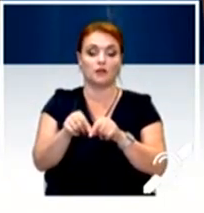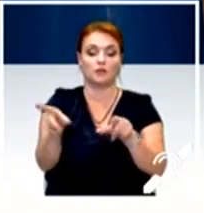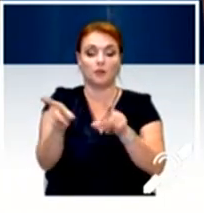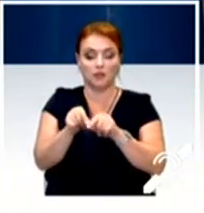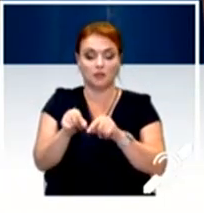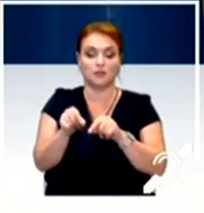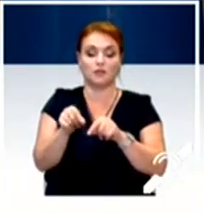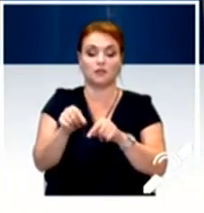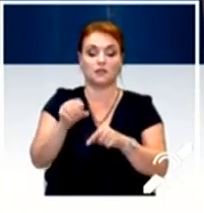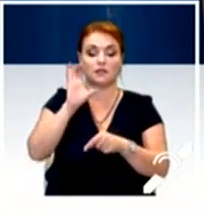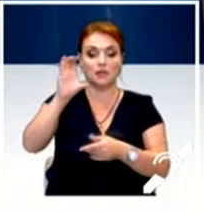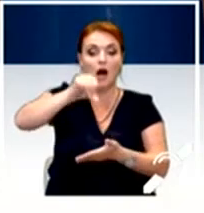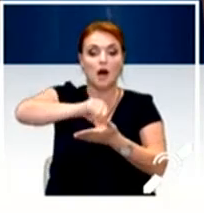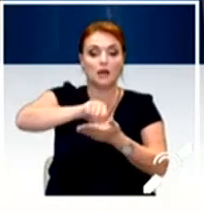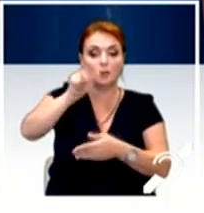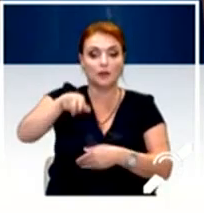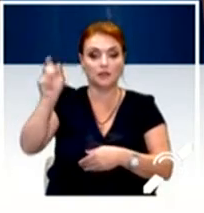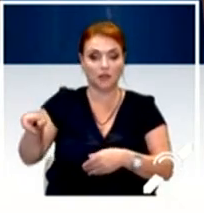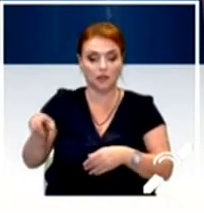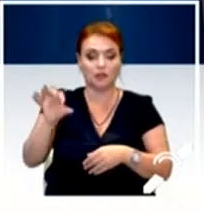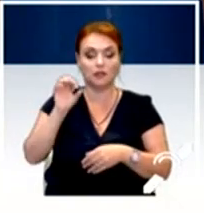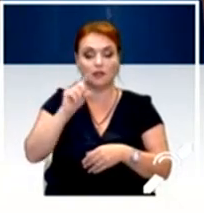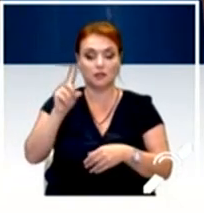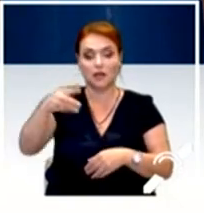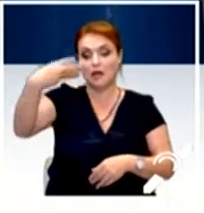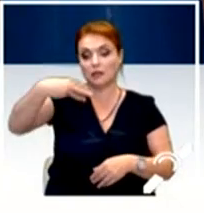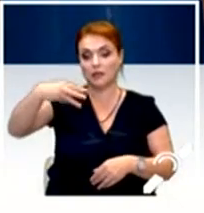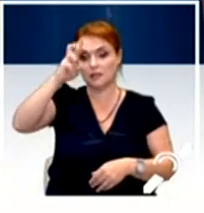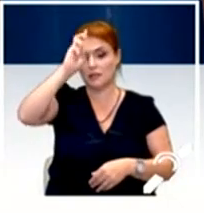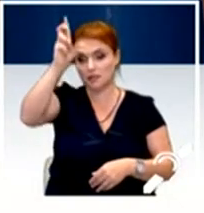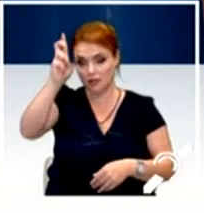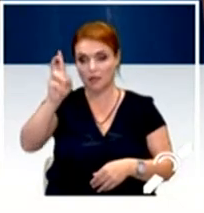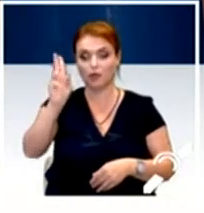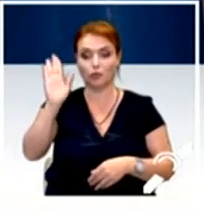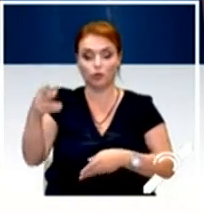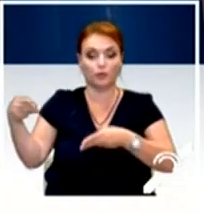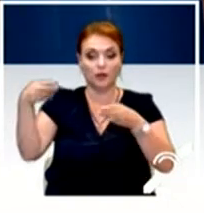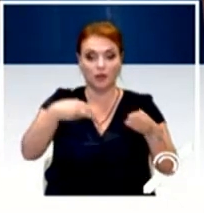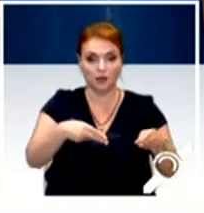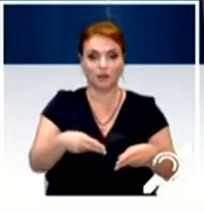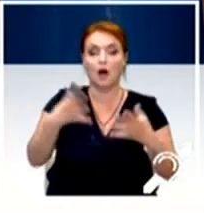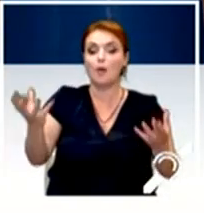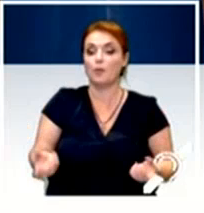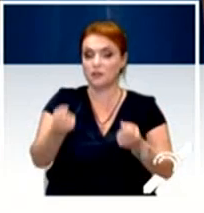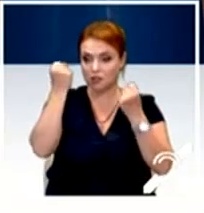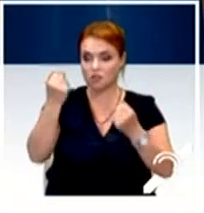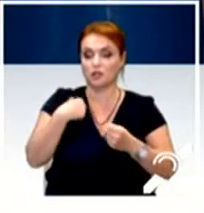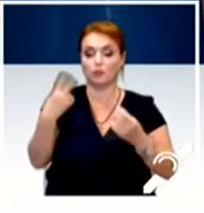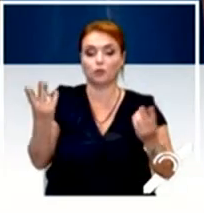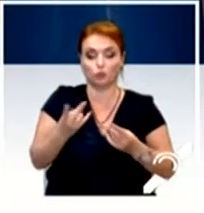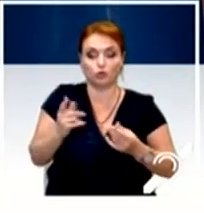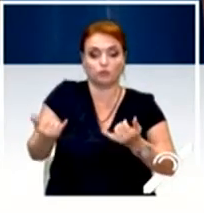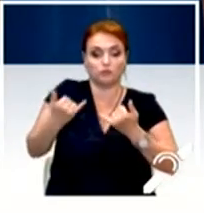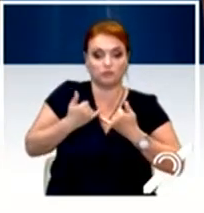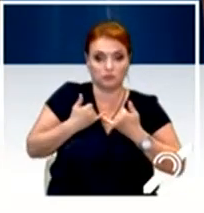de țări și organizații internaționale, sprijinul care este necesar atât pentru